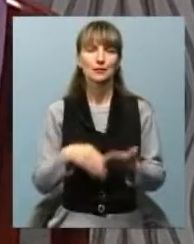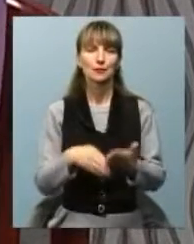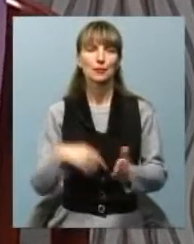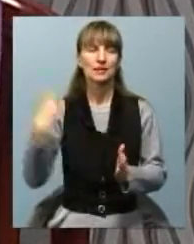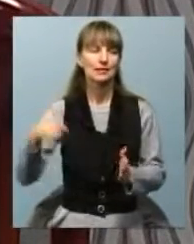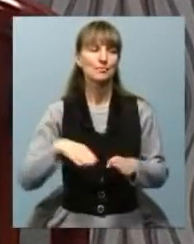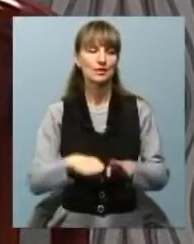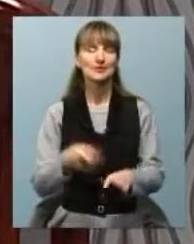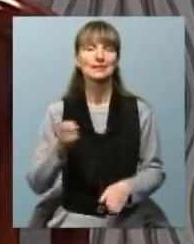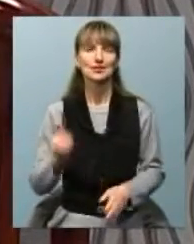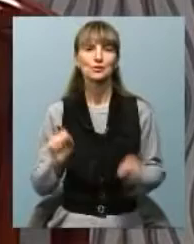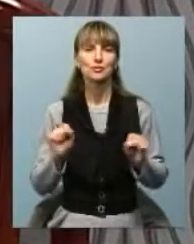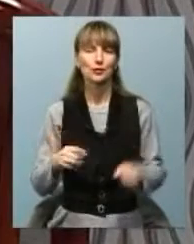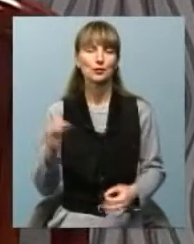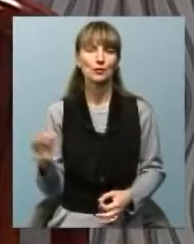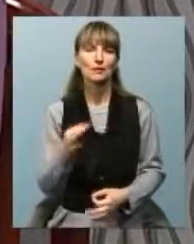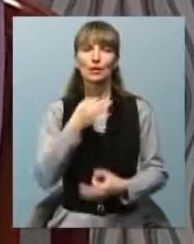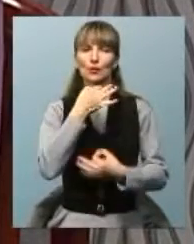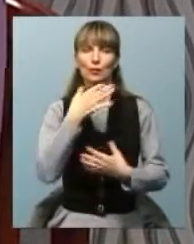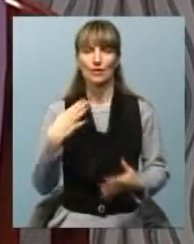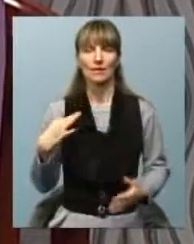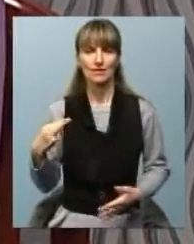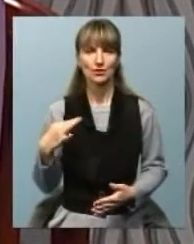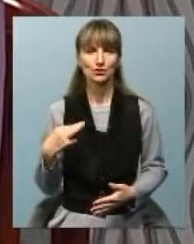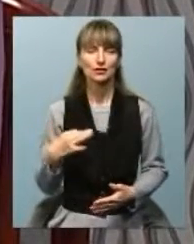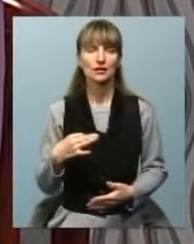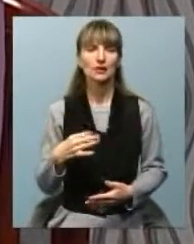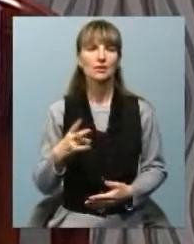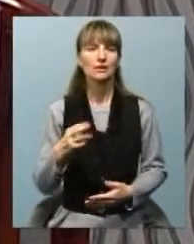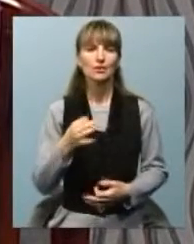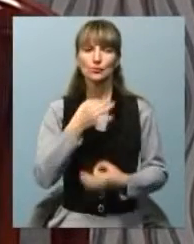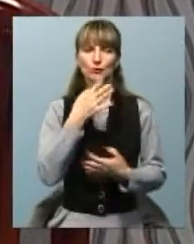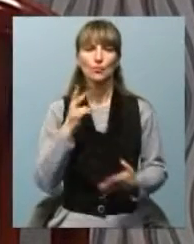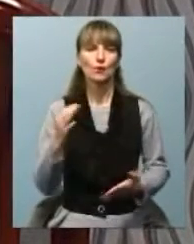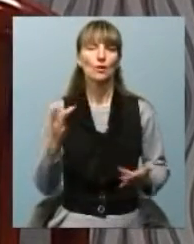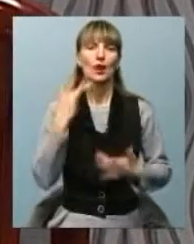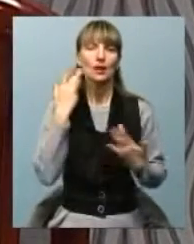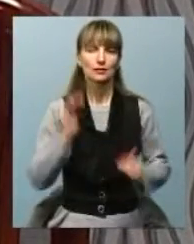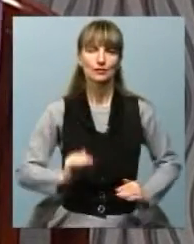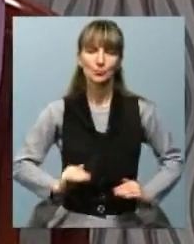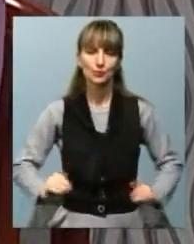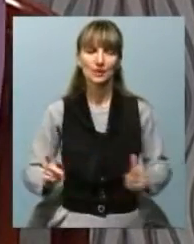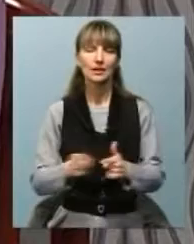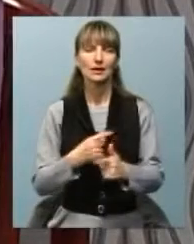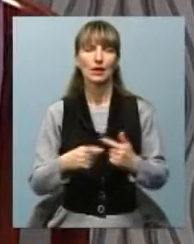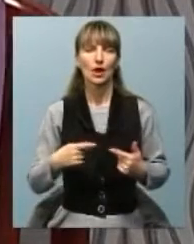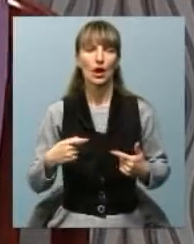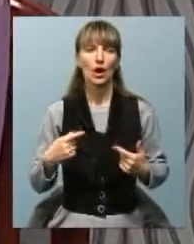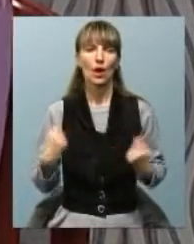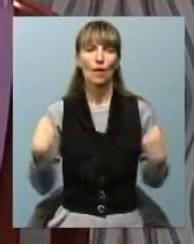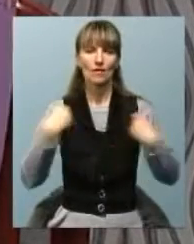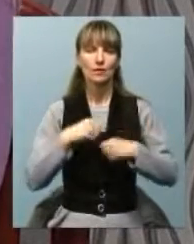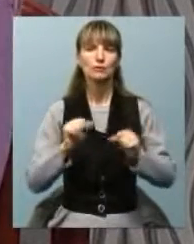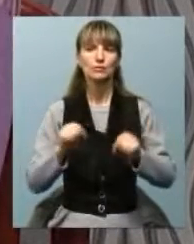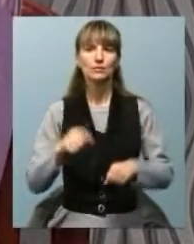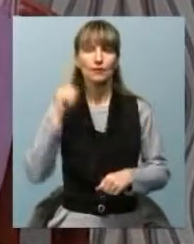швейної машинки дійсно можна пошити будь-яку річ. Ну, принаймні не будь-яку, але якусь там легеньку спідничку або легеньку ковтинку можна. А